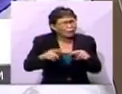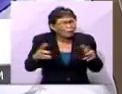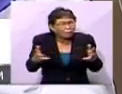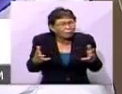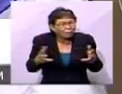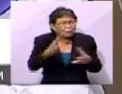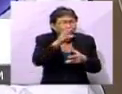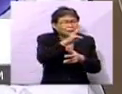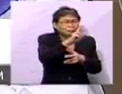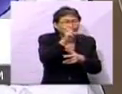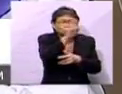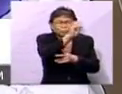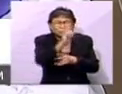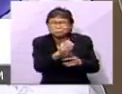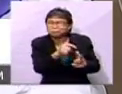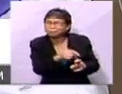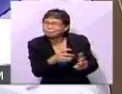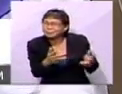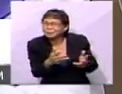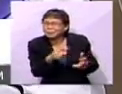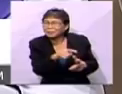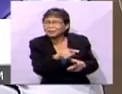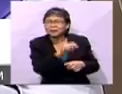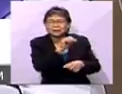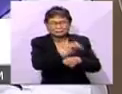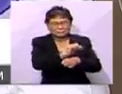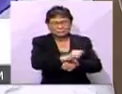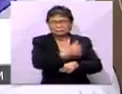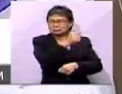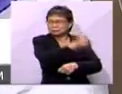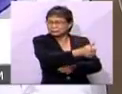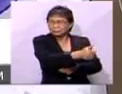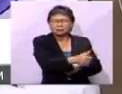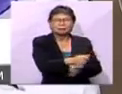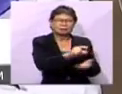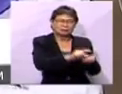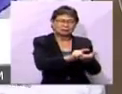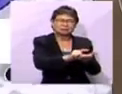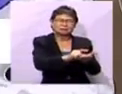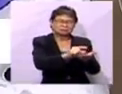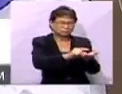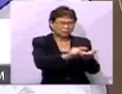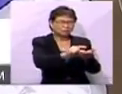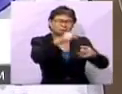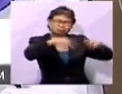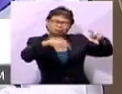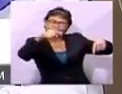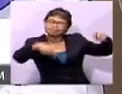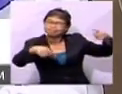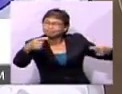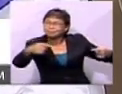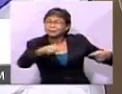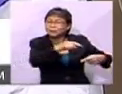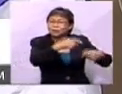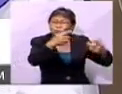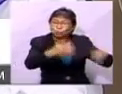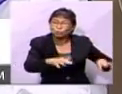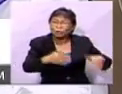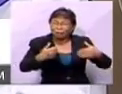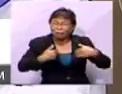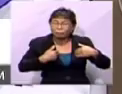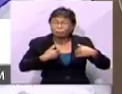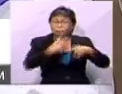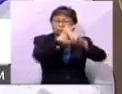dengan 62% lagi, yang mana mereka bekerja sendiri dan tiada pendapatan tetap? Yang ini adakah mereka dah